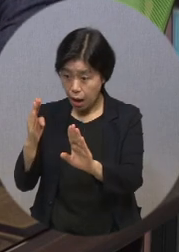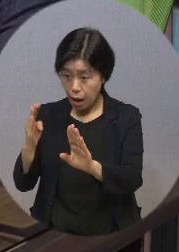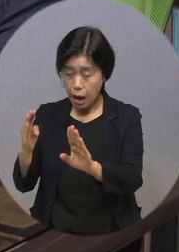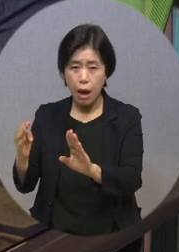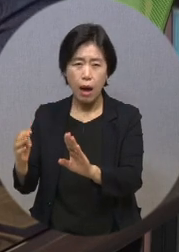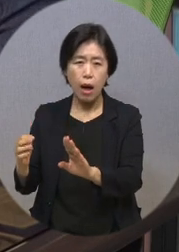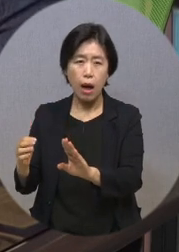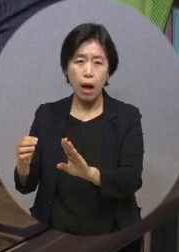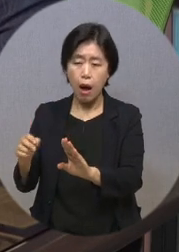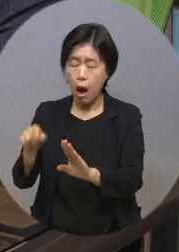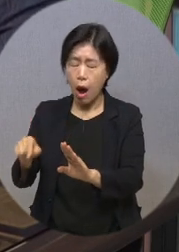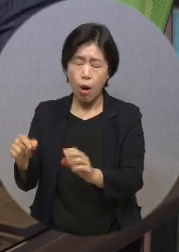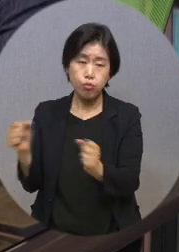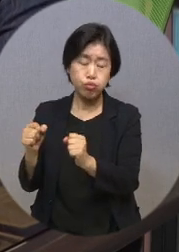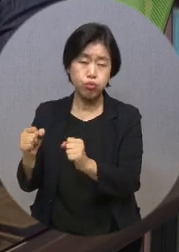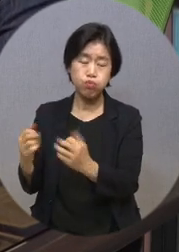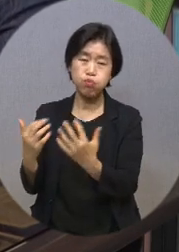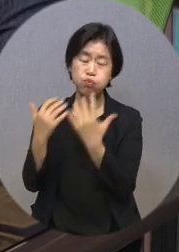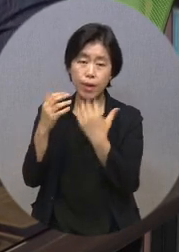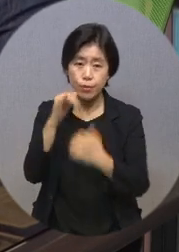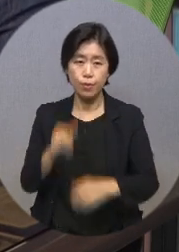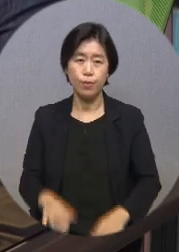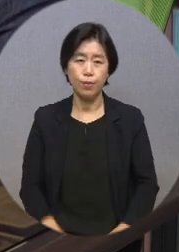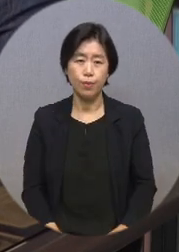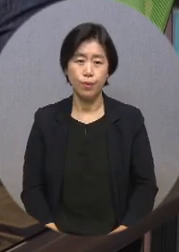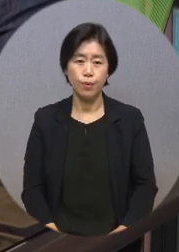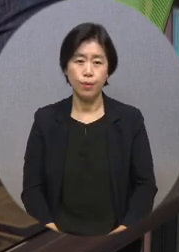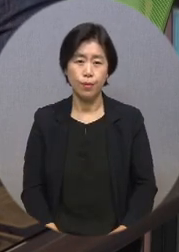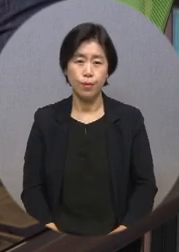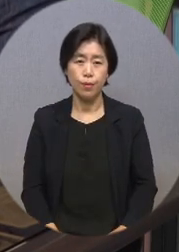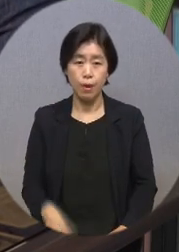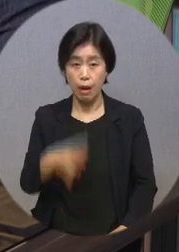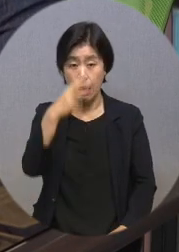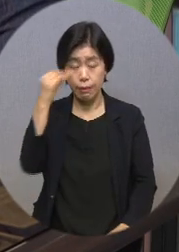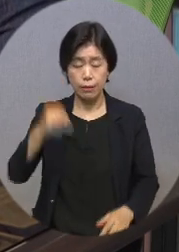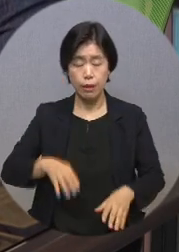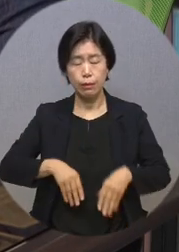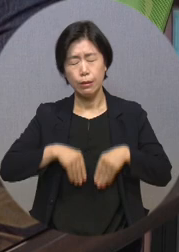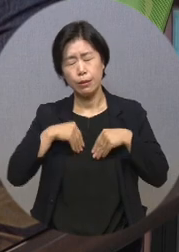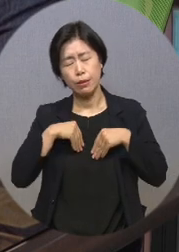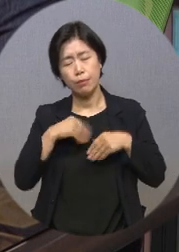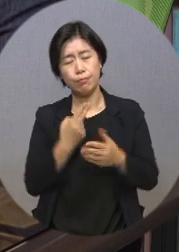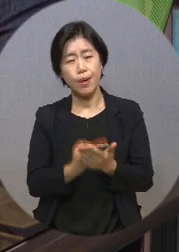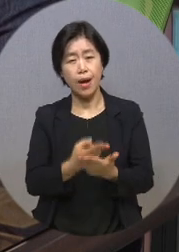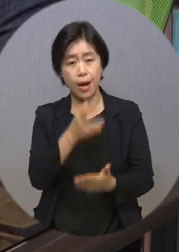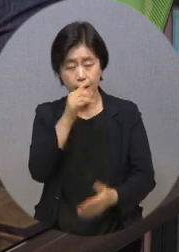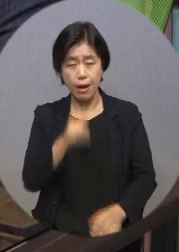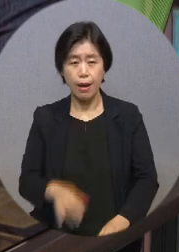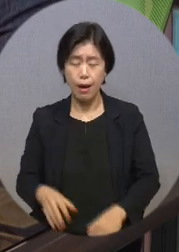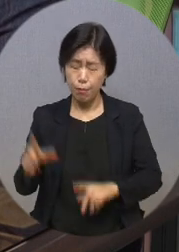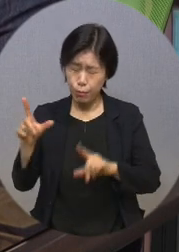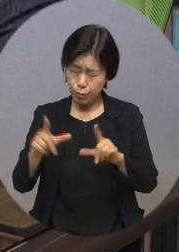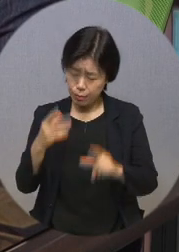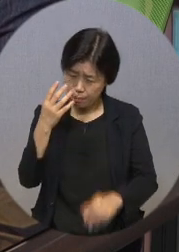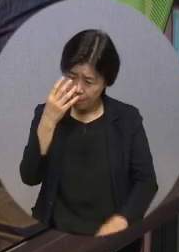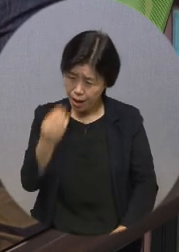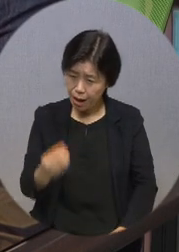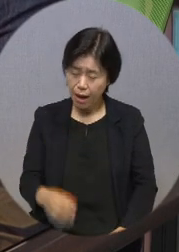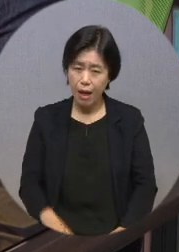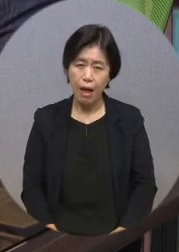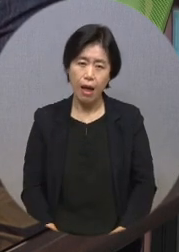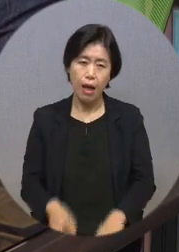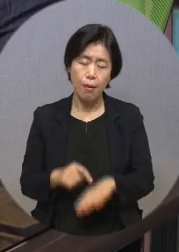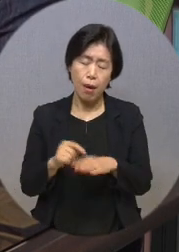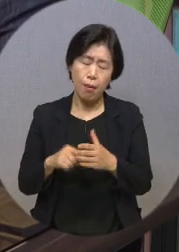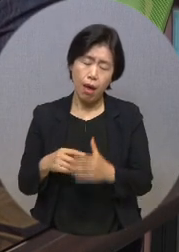더 추웠습니다. 더 추웠고 할아버지는 입을 뒤집어 쓰고 그냥 누워 계시고 그 광경이 너무 마음이